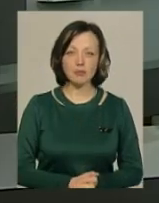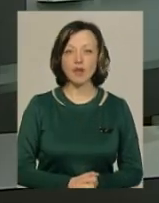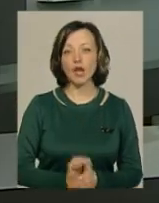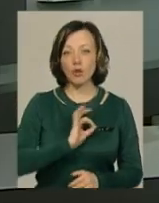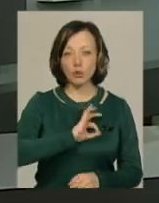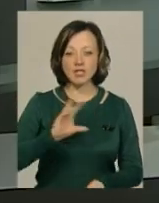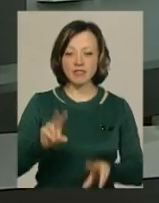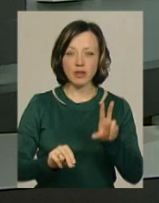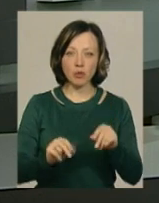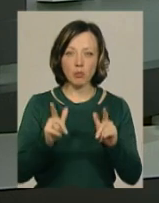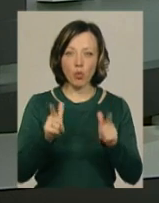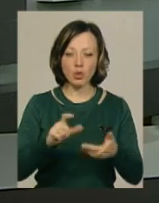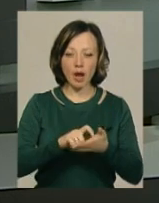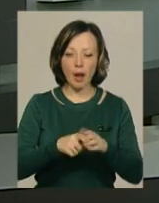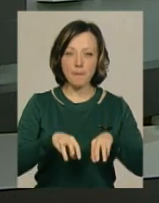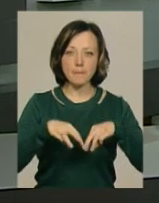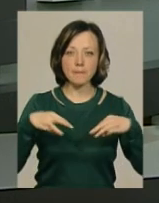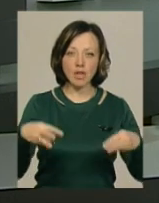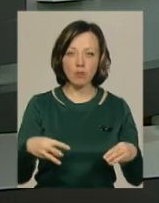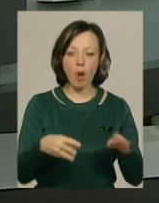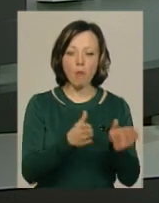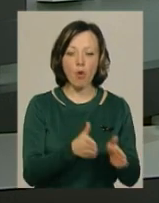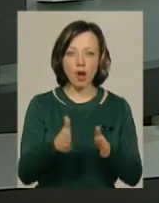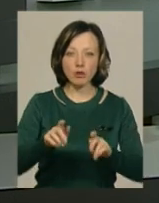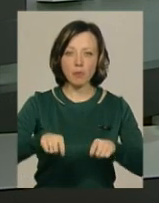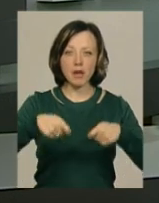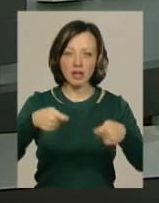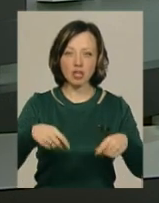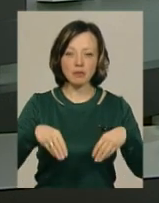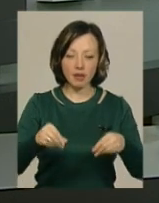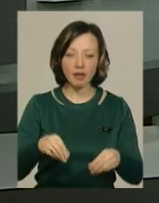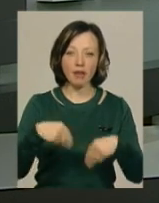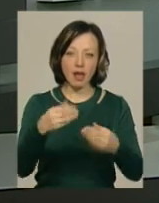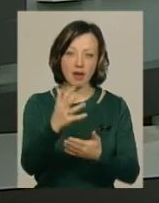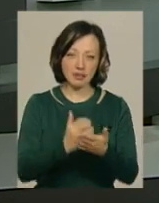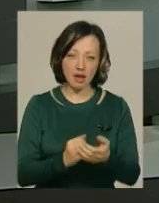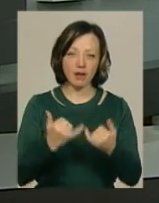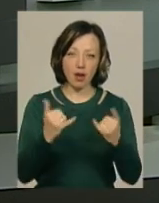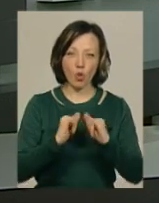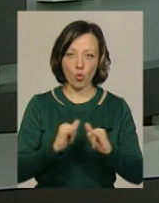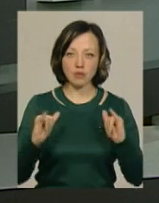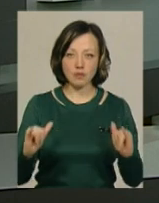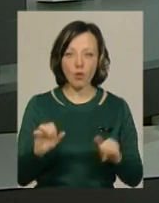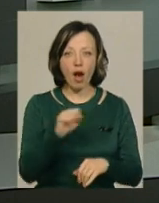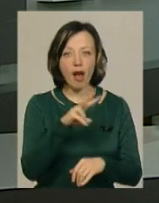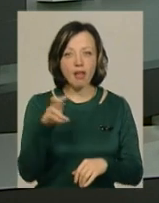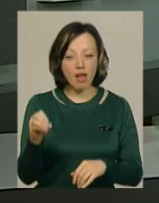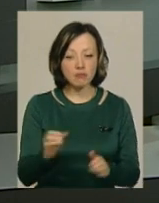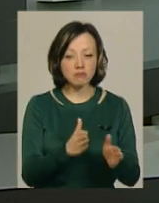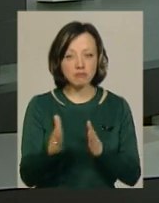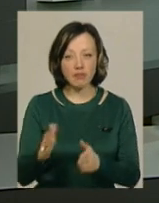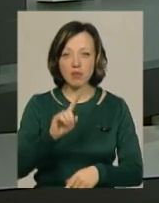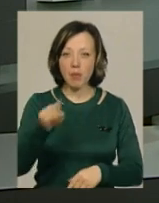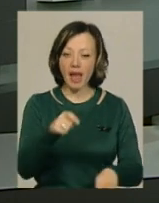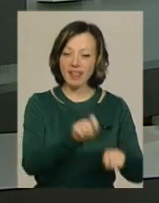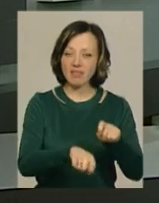вважає, погоджений Кабміном механізм передачі землі в комунальну власність громад дає резерви для їх розвитку. Проте процедура вимагає